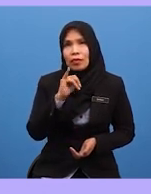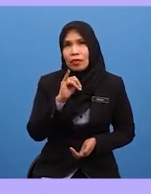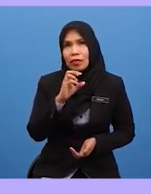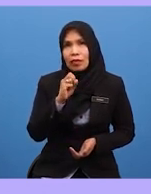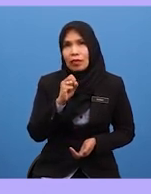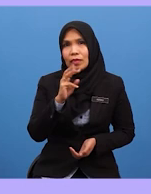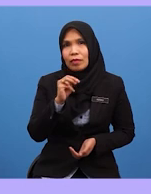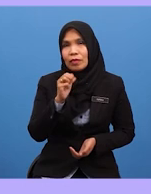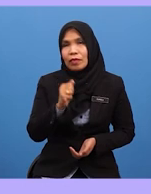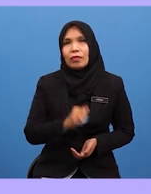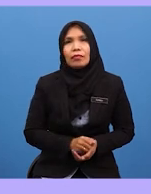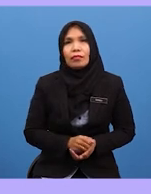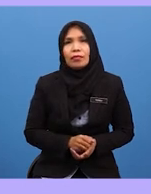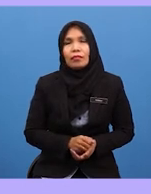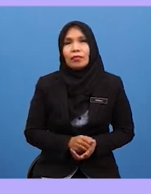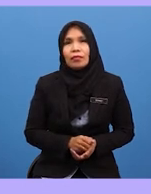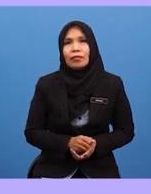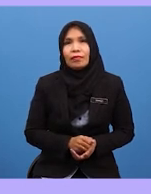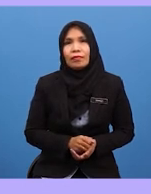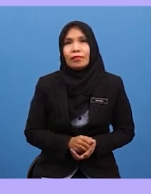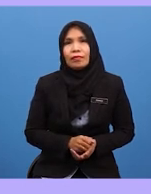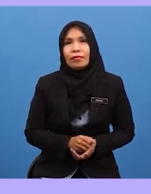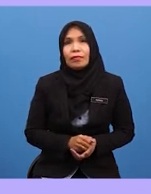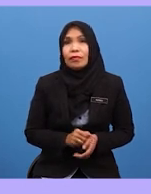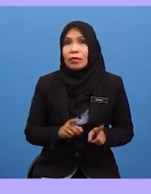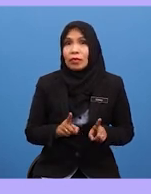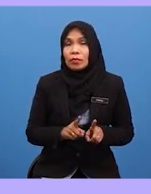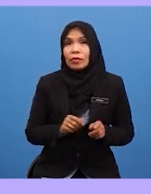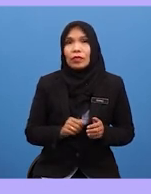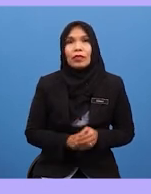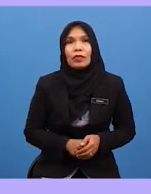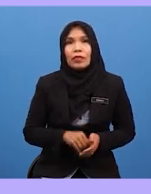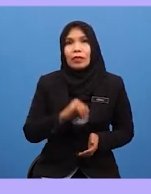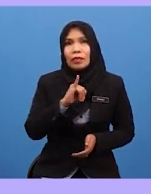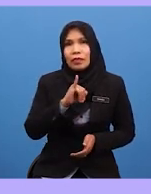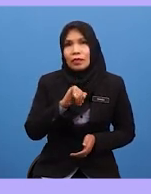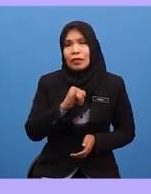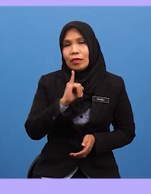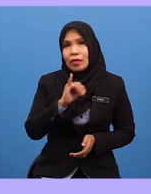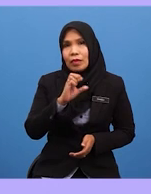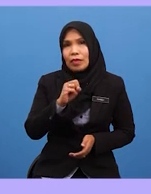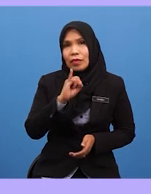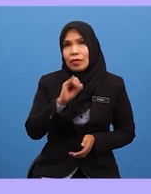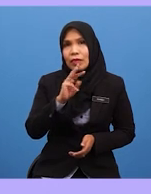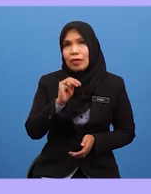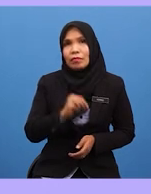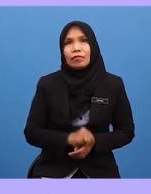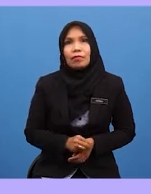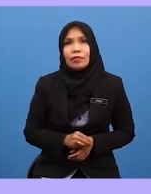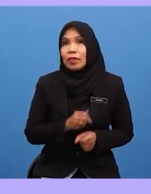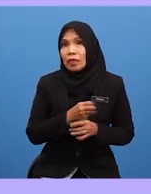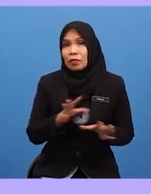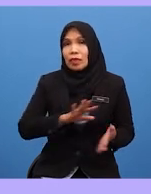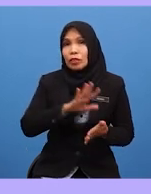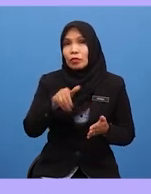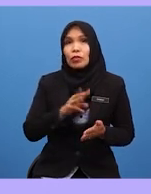jisim selepas semua air disingkirkan daripada organisma tersebut. Melalui